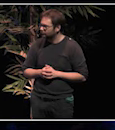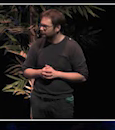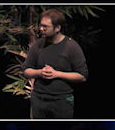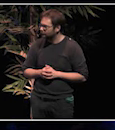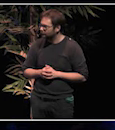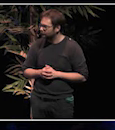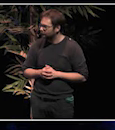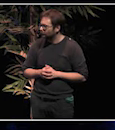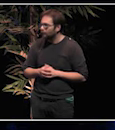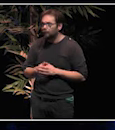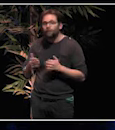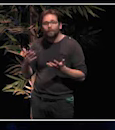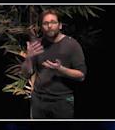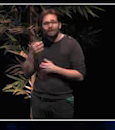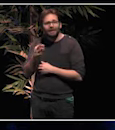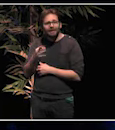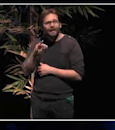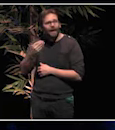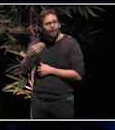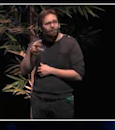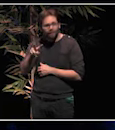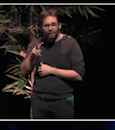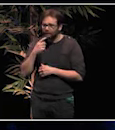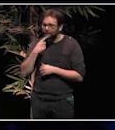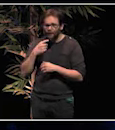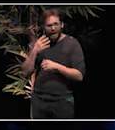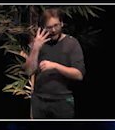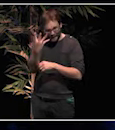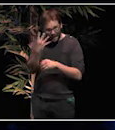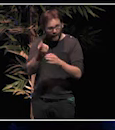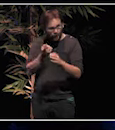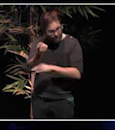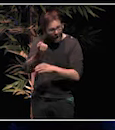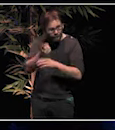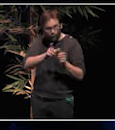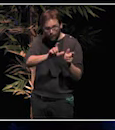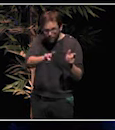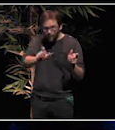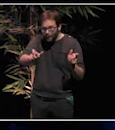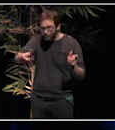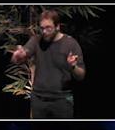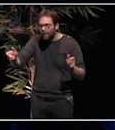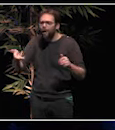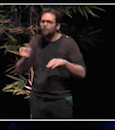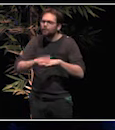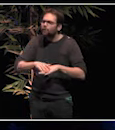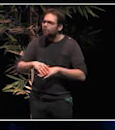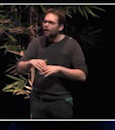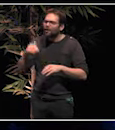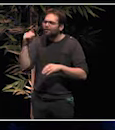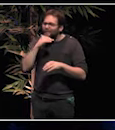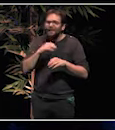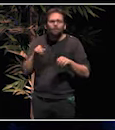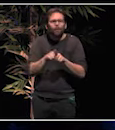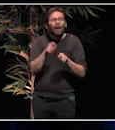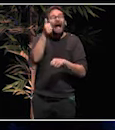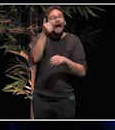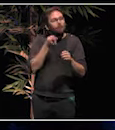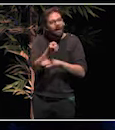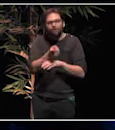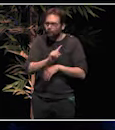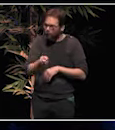Donc voilà, quand on dit que l'UTMB, c'est 4 marathons à la suite, mais c'est 4 marathons, pas à la vitesse de son marathon. Donc il ne faut pas oublier la composante intensité